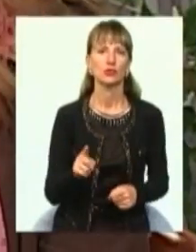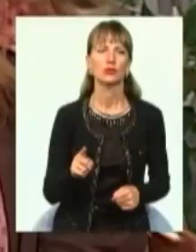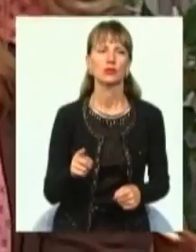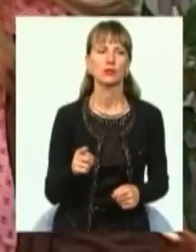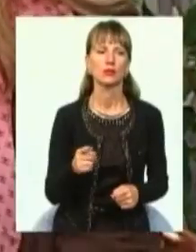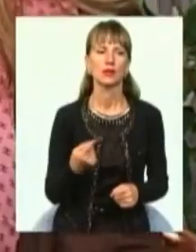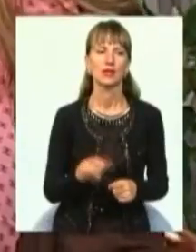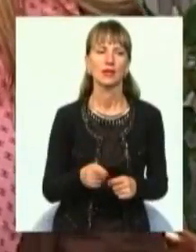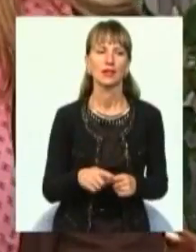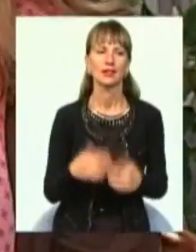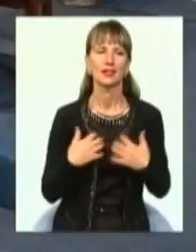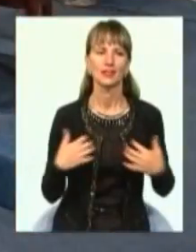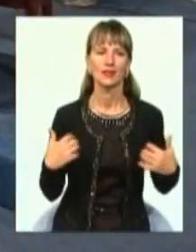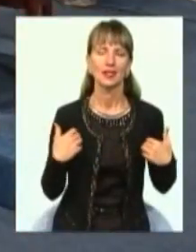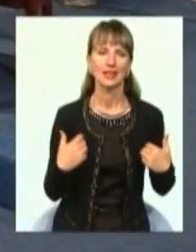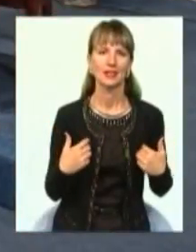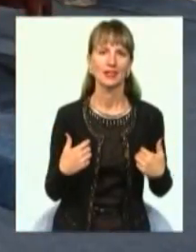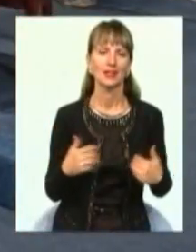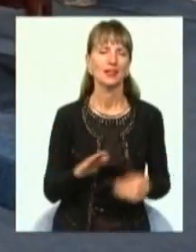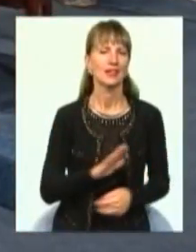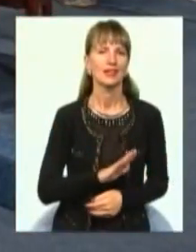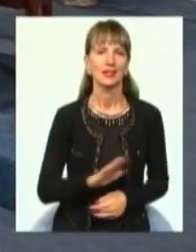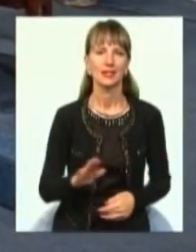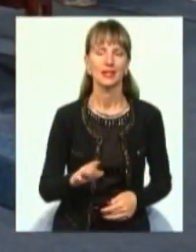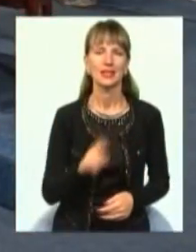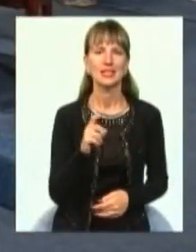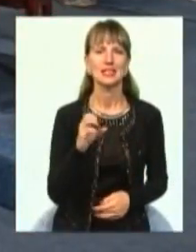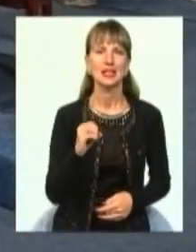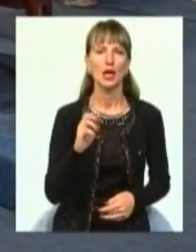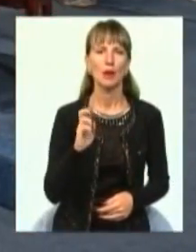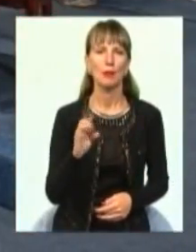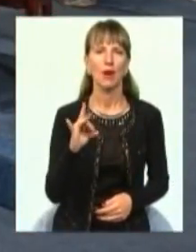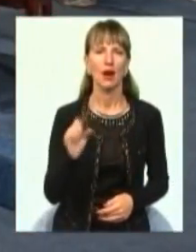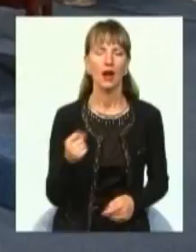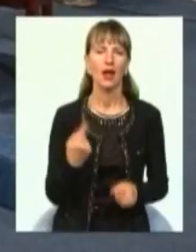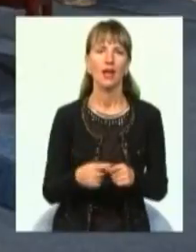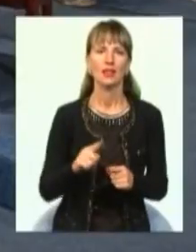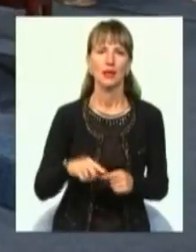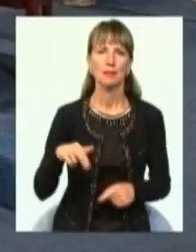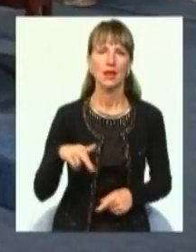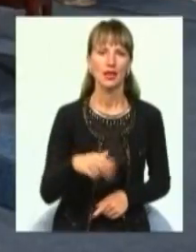Тварина? Ні, зебра – це перехід для...